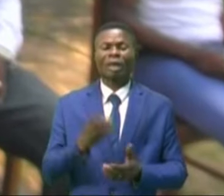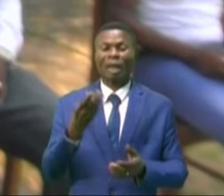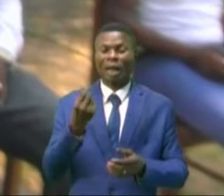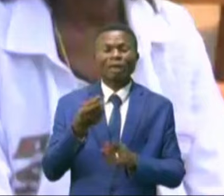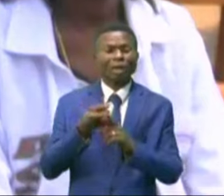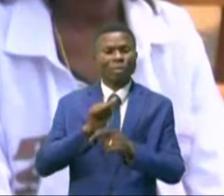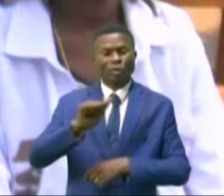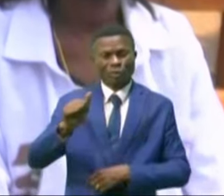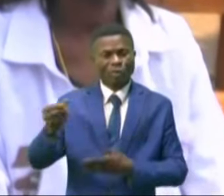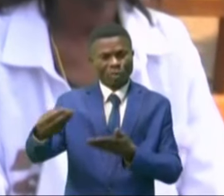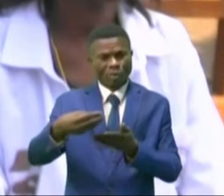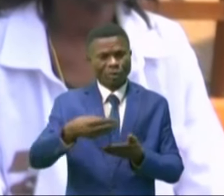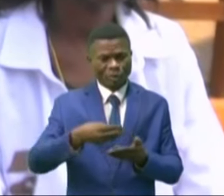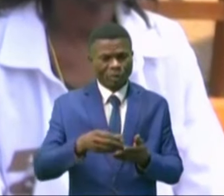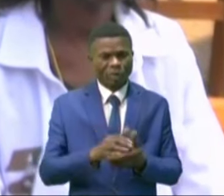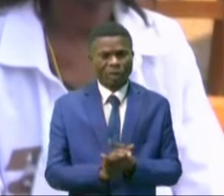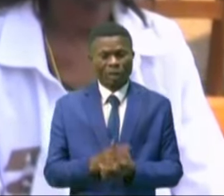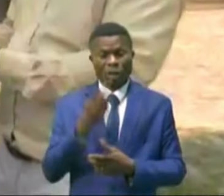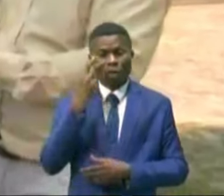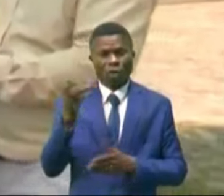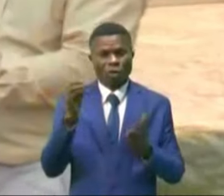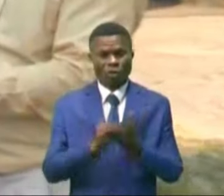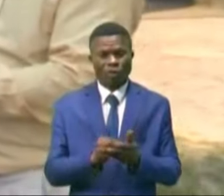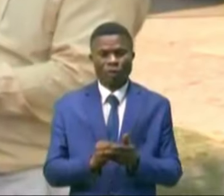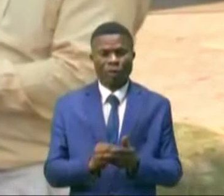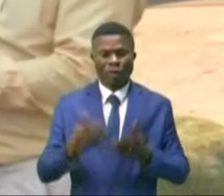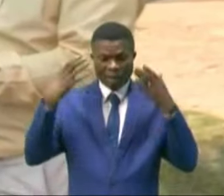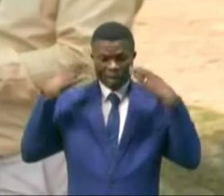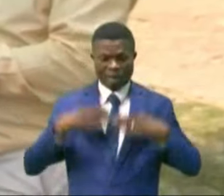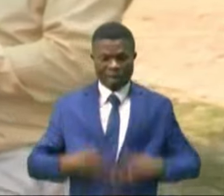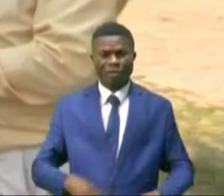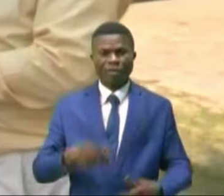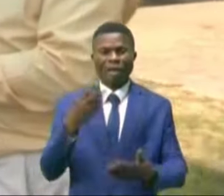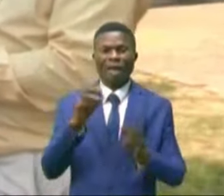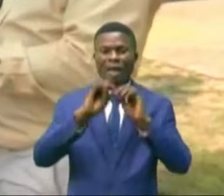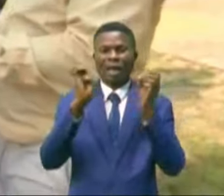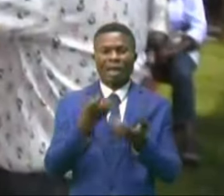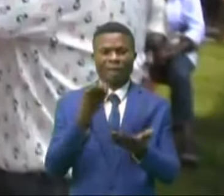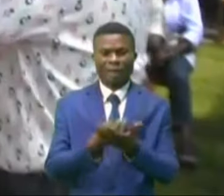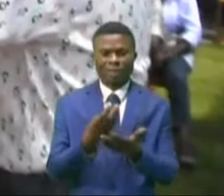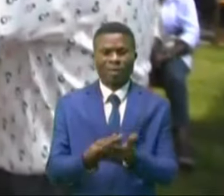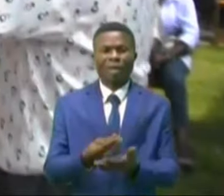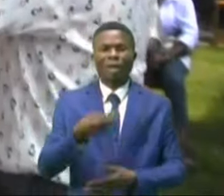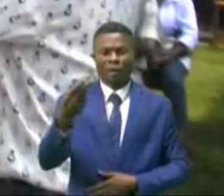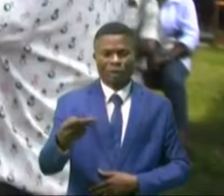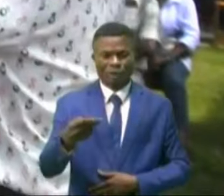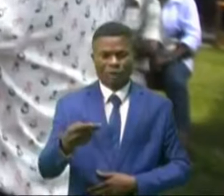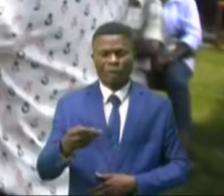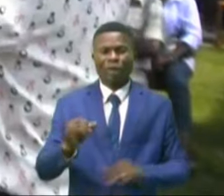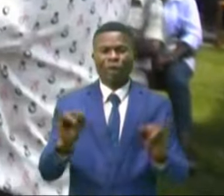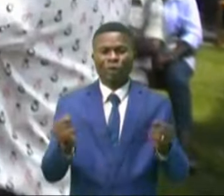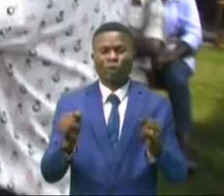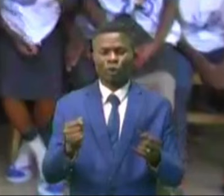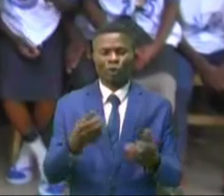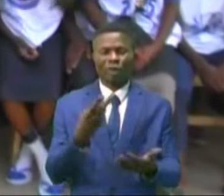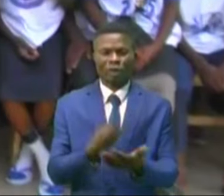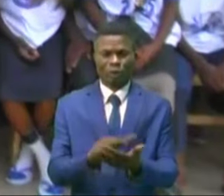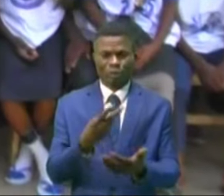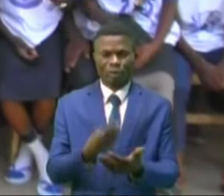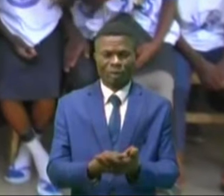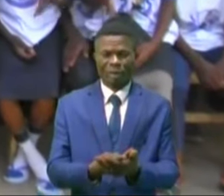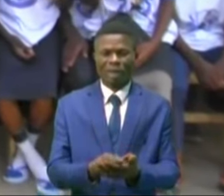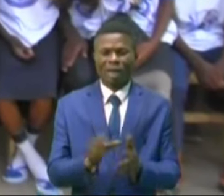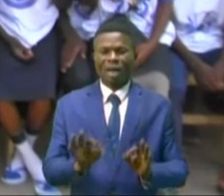propres. Dans le lot, l'on note également des maillots pour l'équipe de foot remis dans les cadres des Paris Civil, une activité